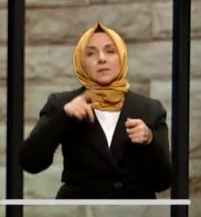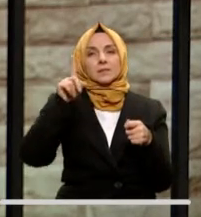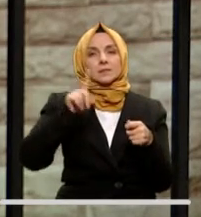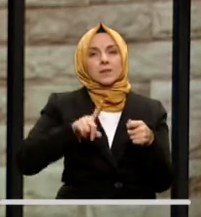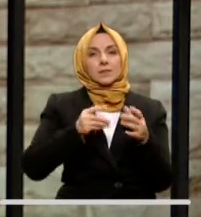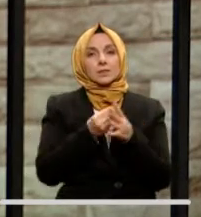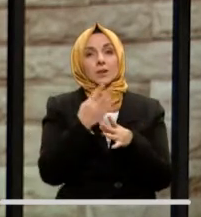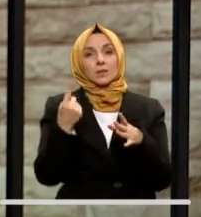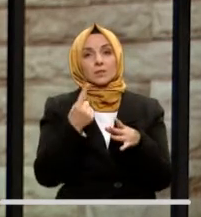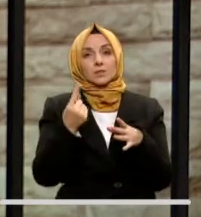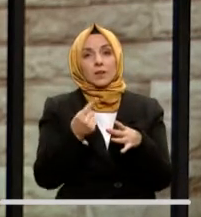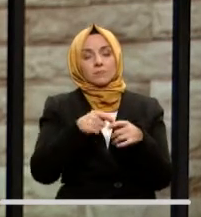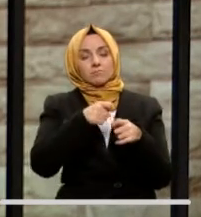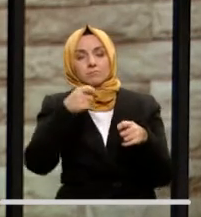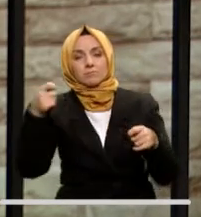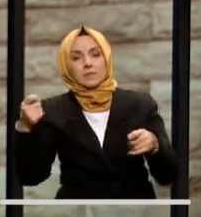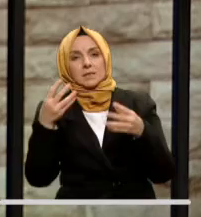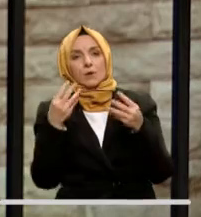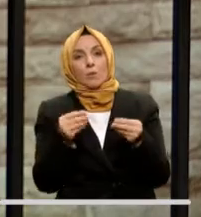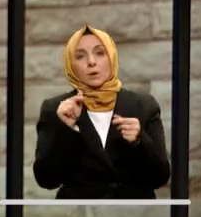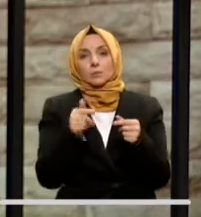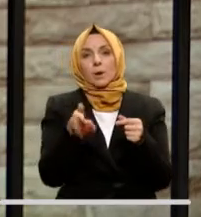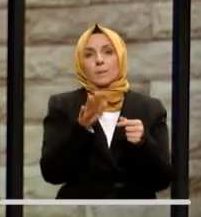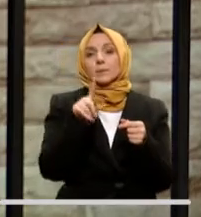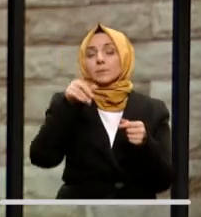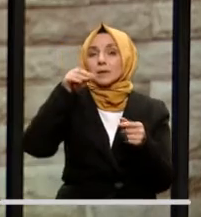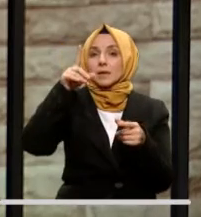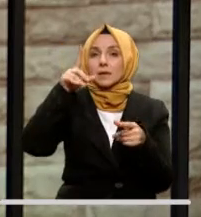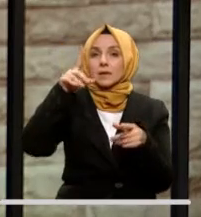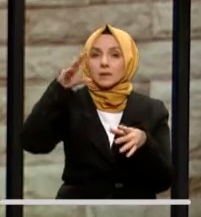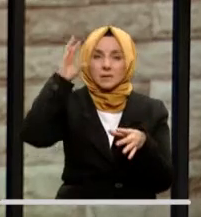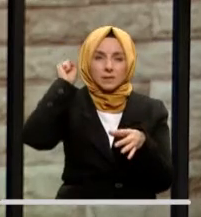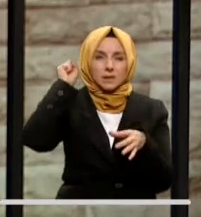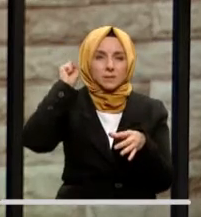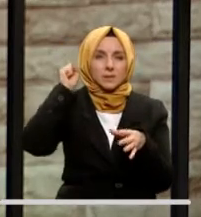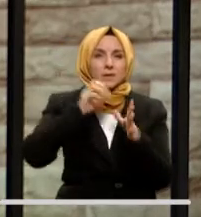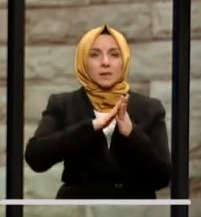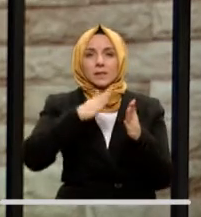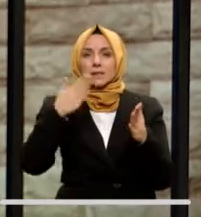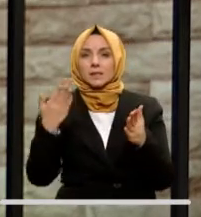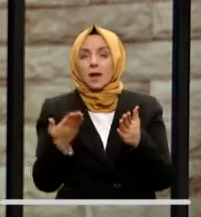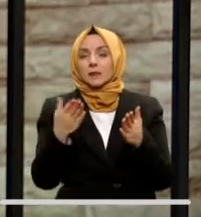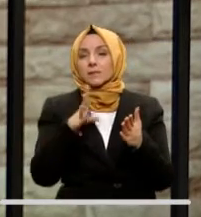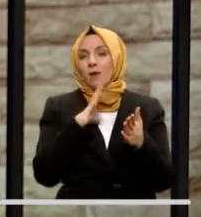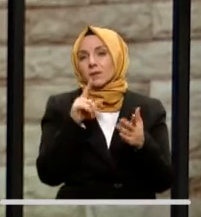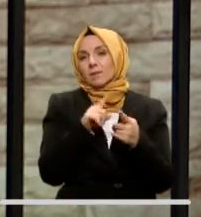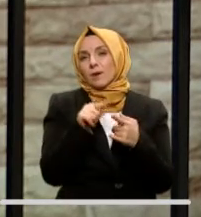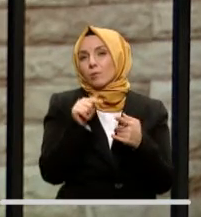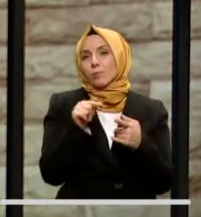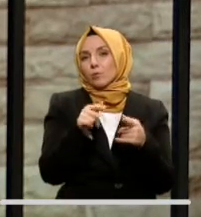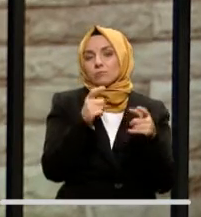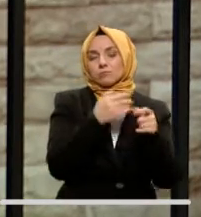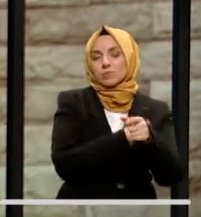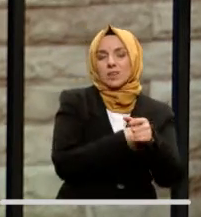süreli yayın the ve bunun yanında bir değil mi dergimiz vardı Bizimki ilmi dergi çok fazla zaten taşraya ulaşmaz the Yani ben